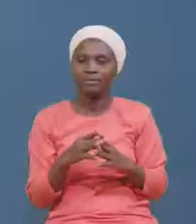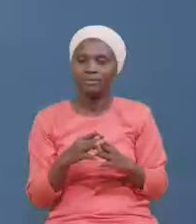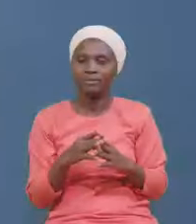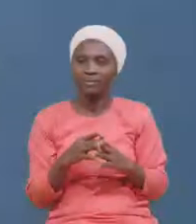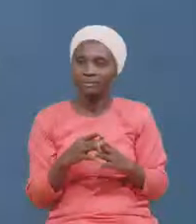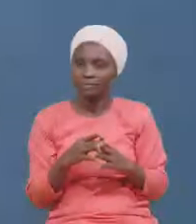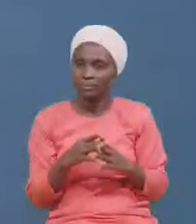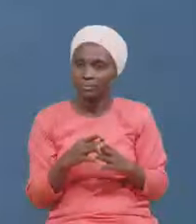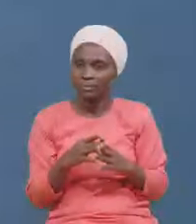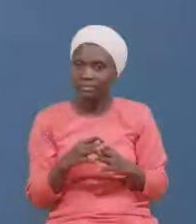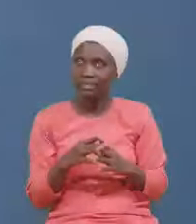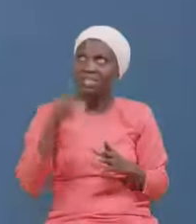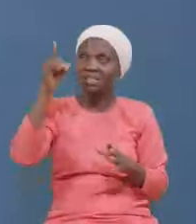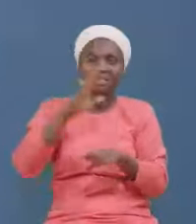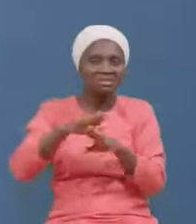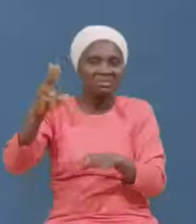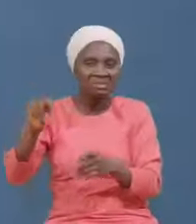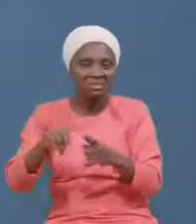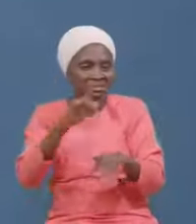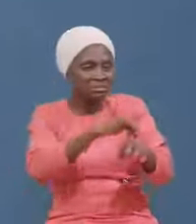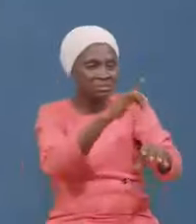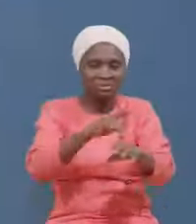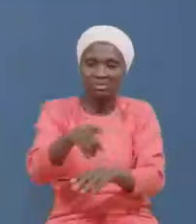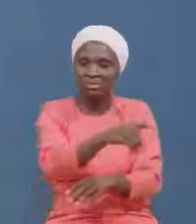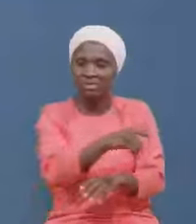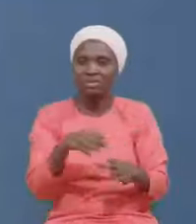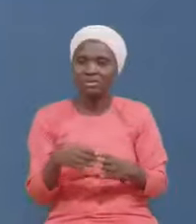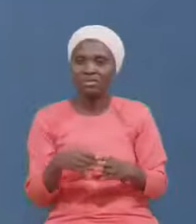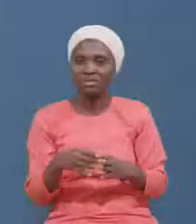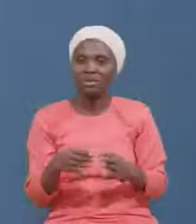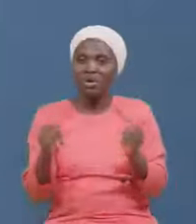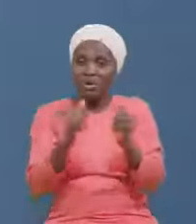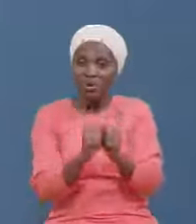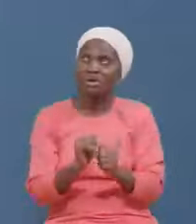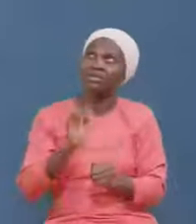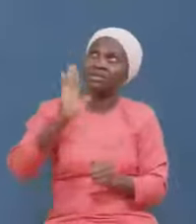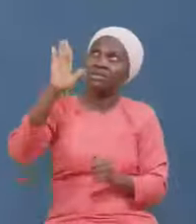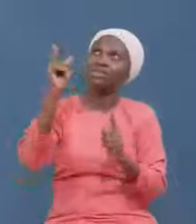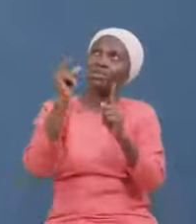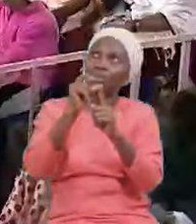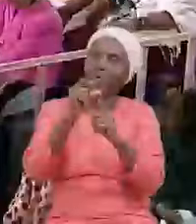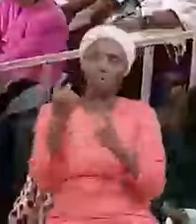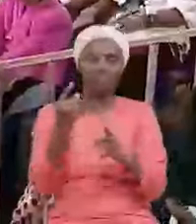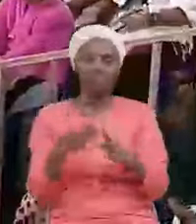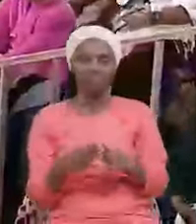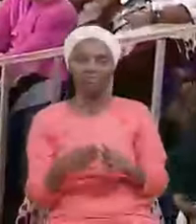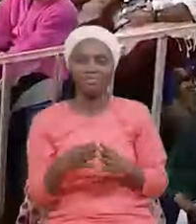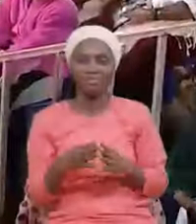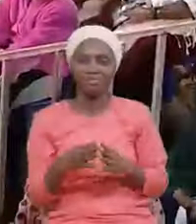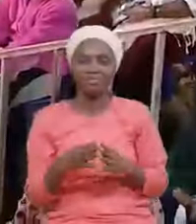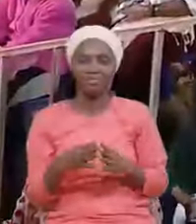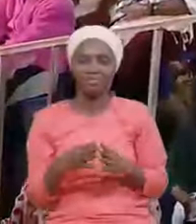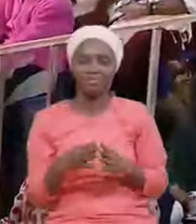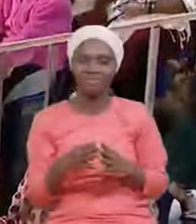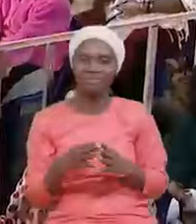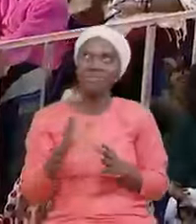He didn't even have to touch them. ఆయన వారిని తాకాల్సిన పని కూడా లేదు. With his word. తన వాక్కు చేత.